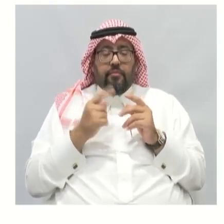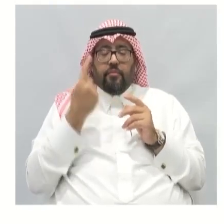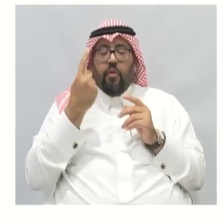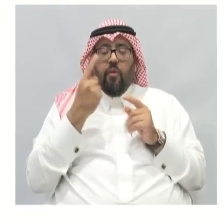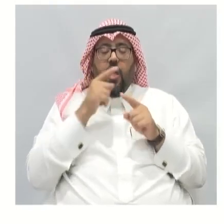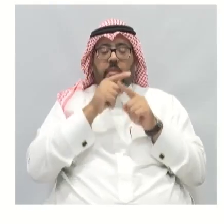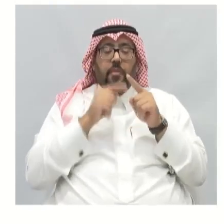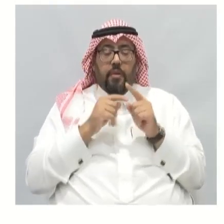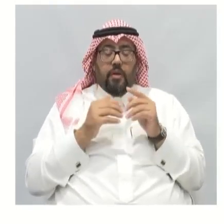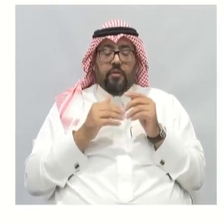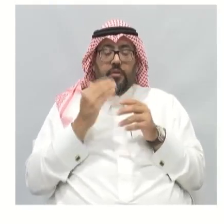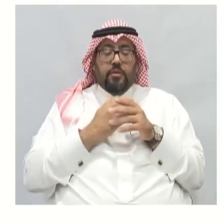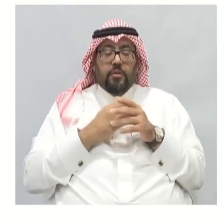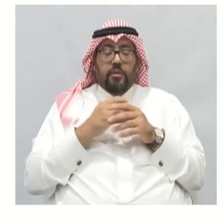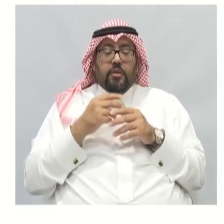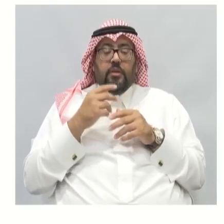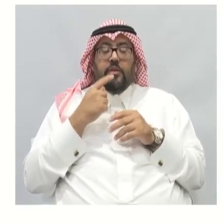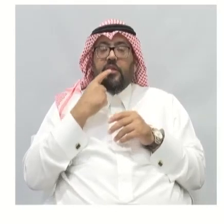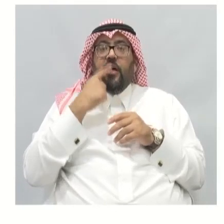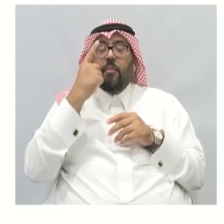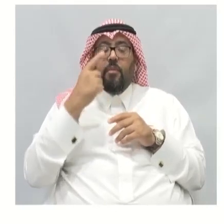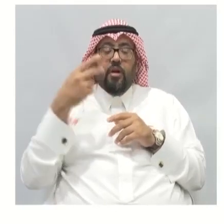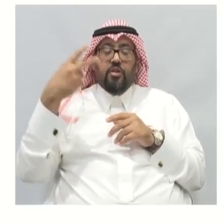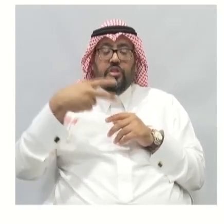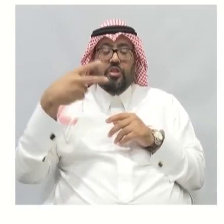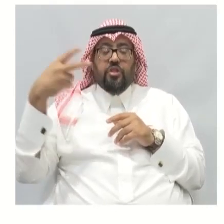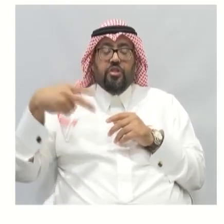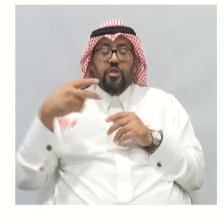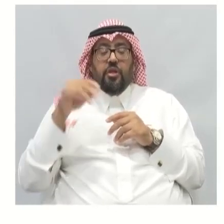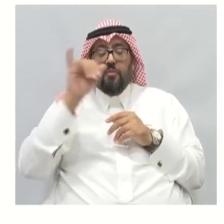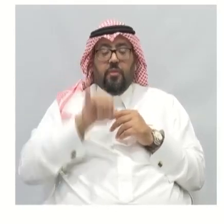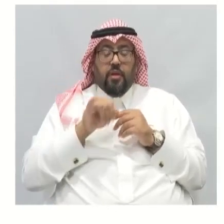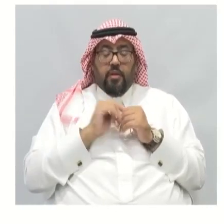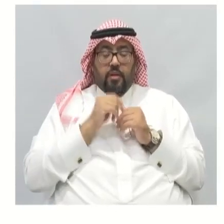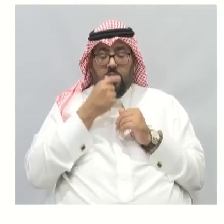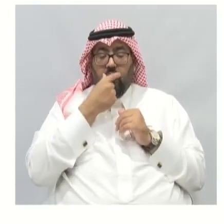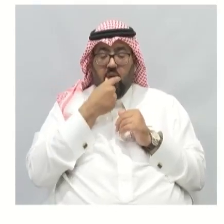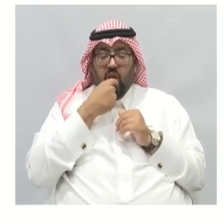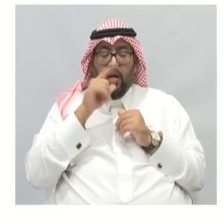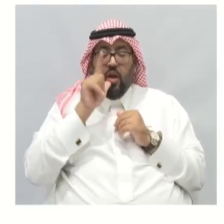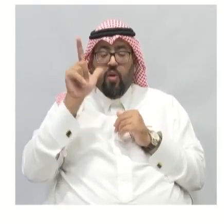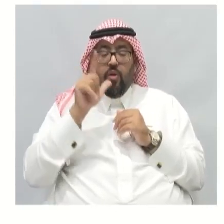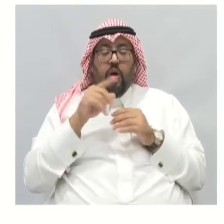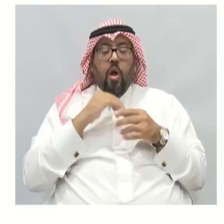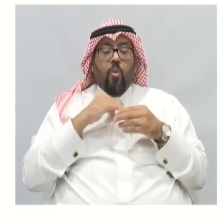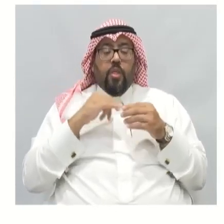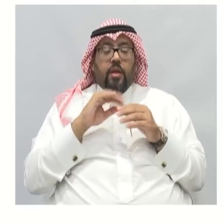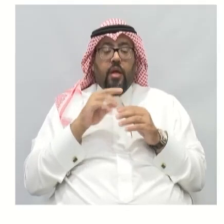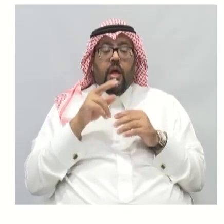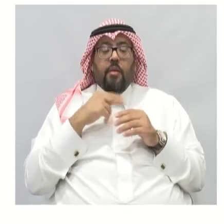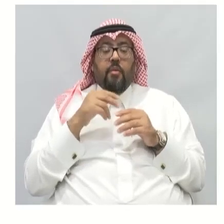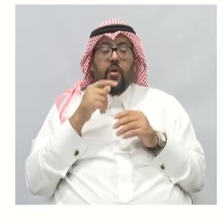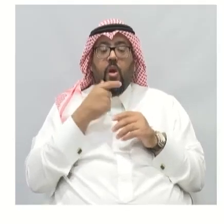1 بال حسب احصائيات عام 2020 ميلاديا اللغه الوطنيه في الولايات المتحده